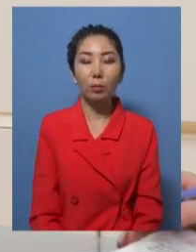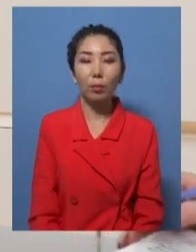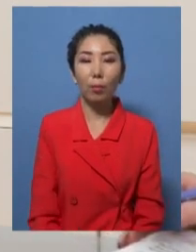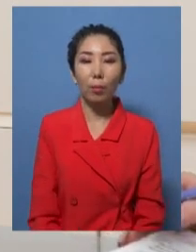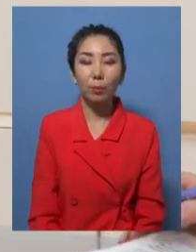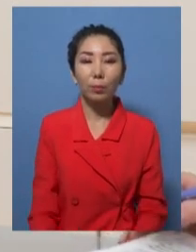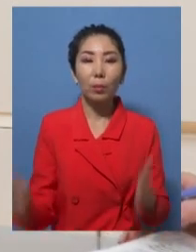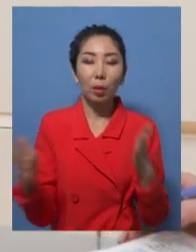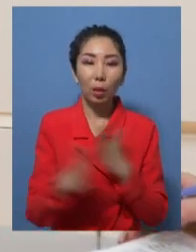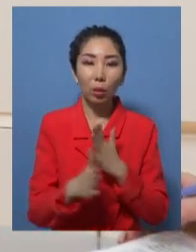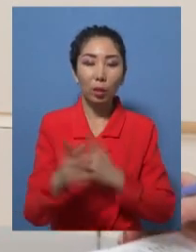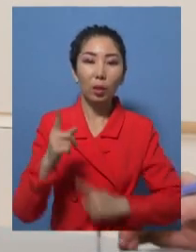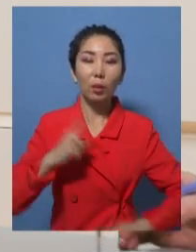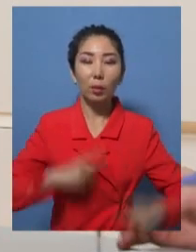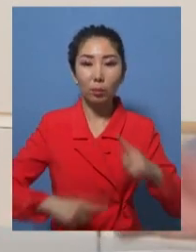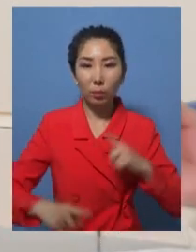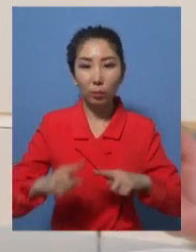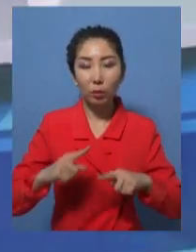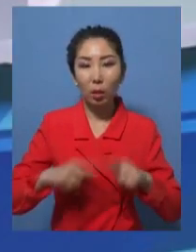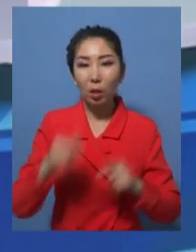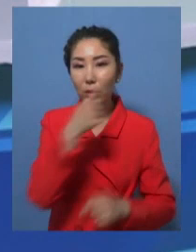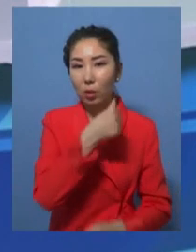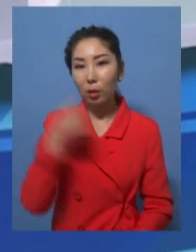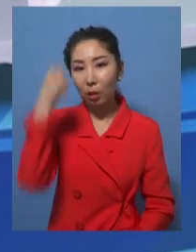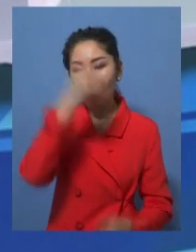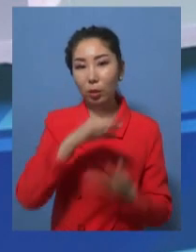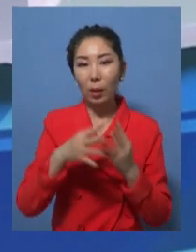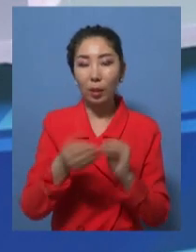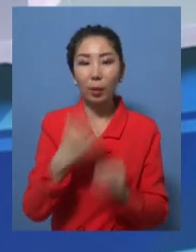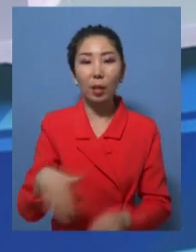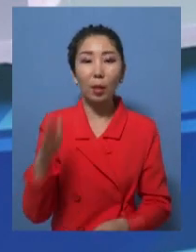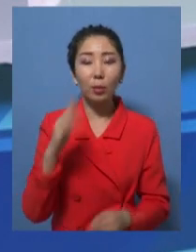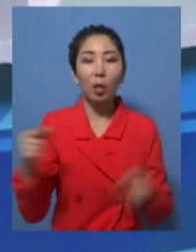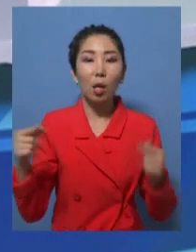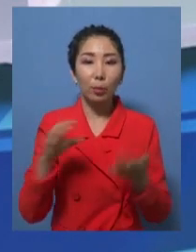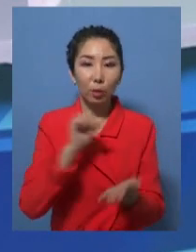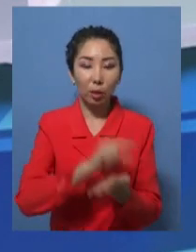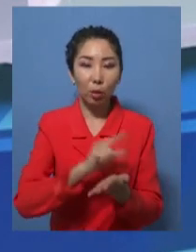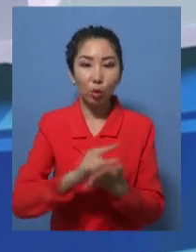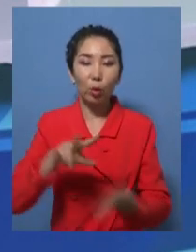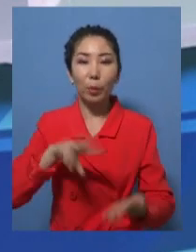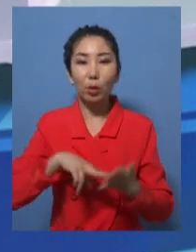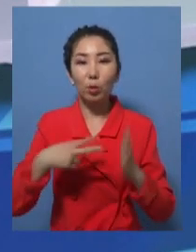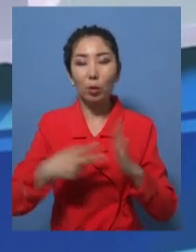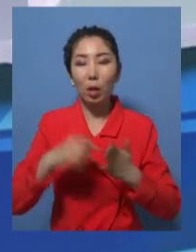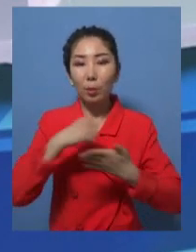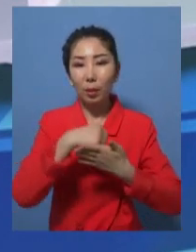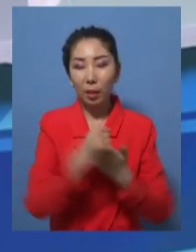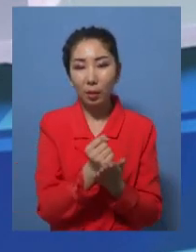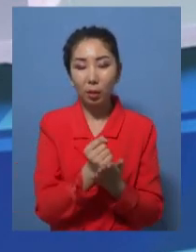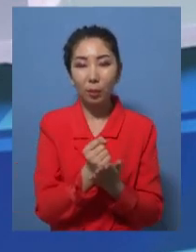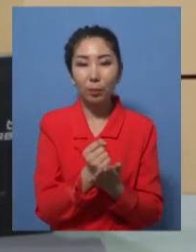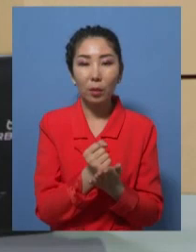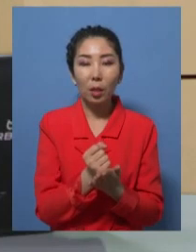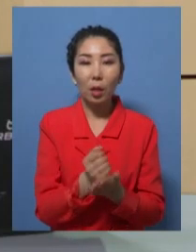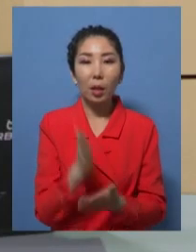Сөйтіп экологияға жаңағы. Енді жаңа айттыңыз ғой, осы жылдың қорытындысымен алдымызда тұрған міндеттер жүктеледі, өзімізге міндеттер белгіленеді деп.